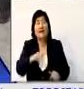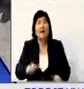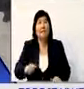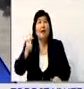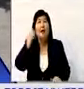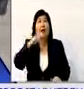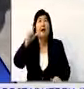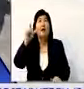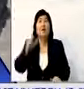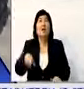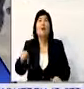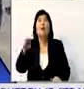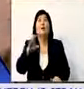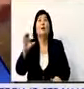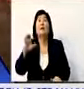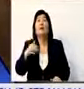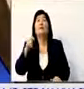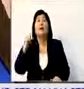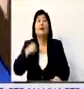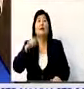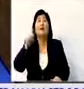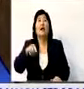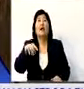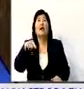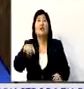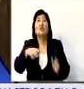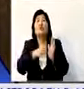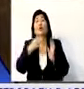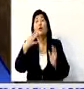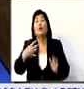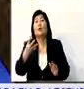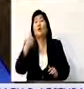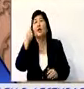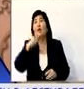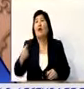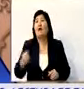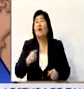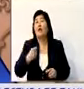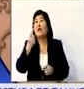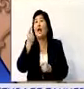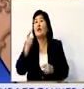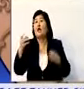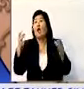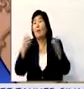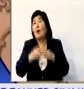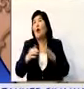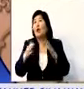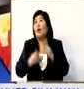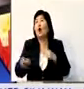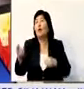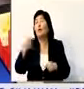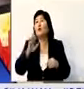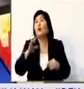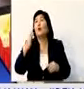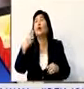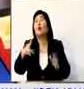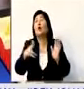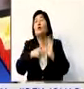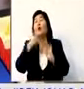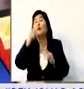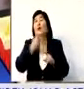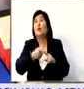дауд ps авторханов был призван на фронт в 1943 году воевал с рыковым полку домой солдат ведутся только сорок восьмом году